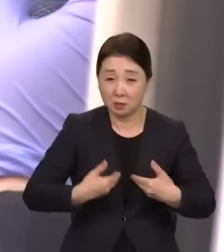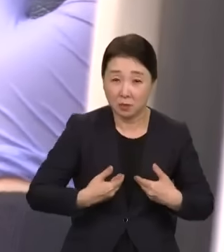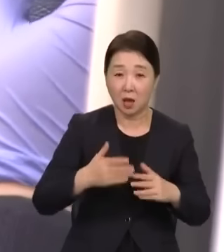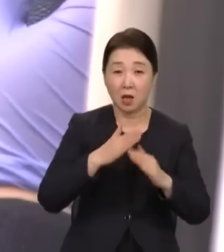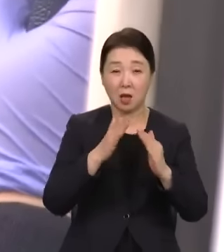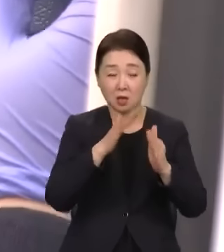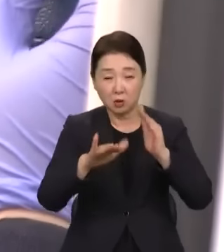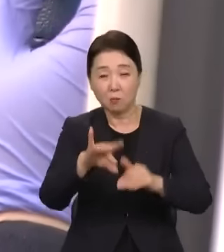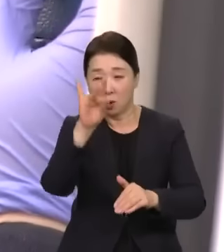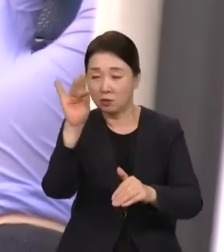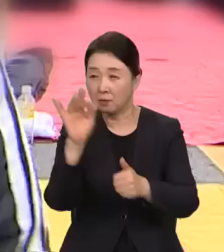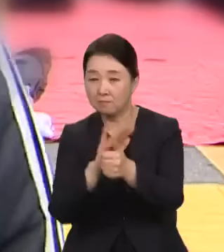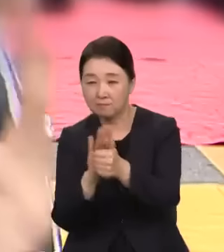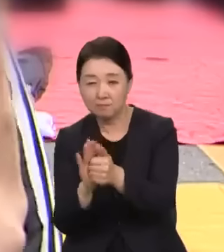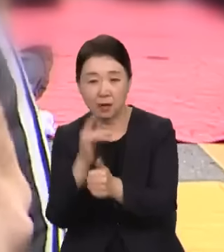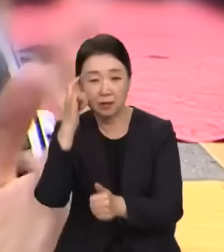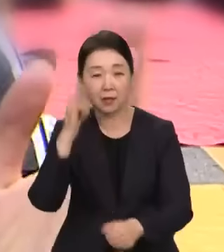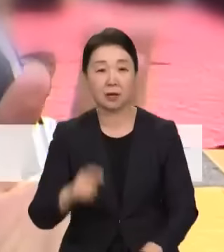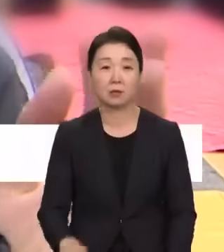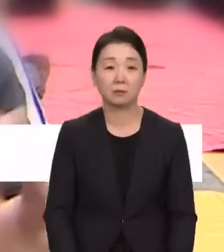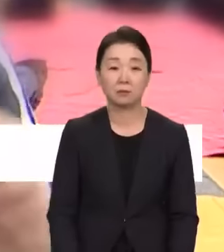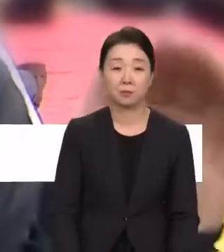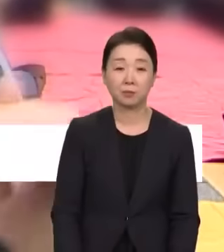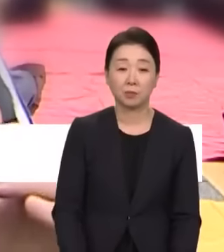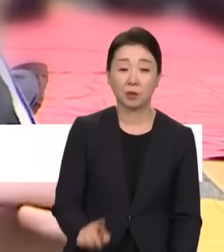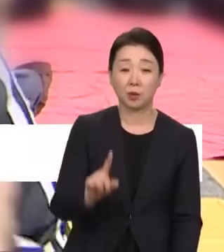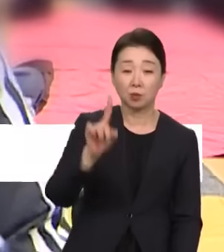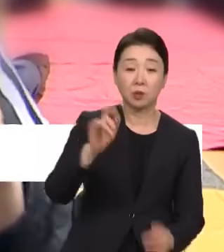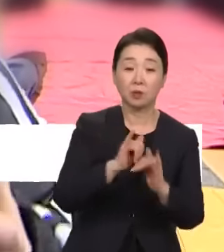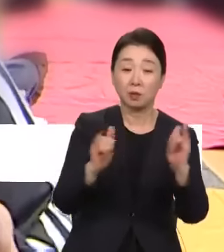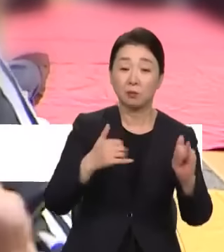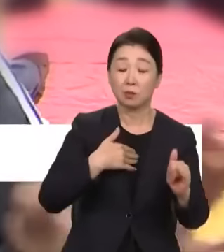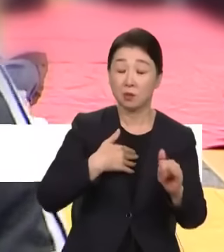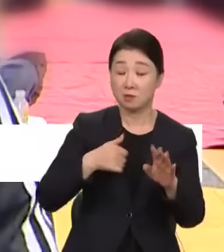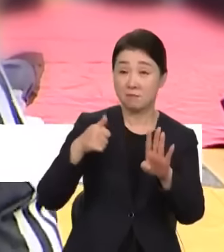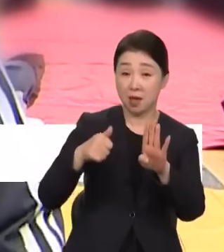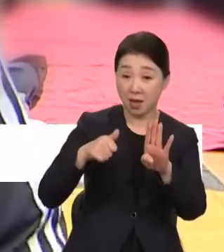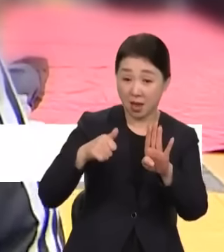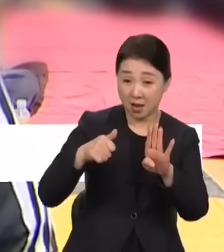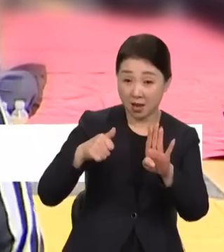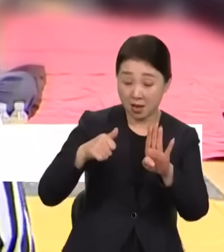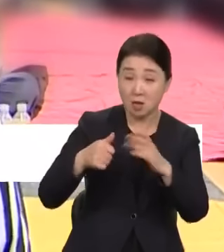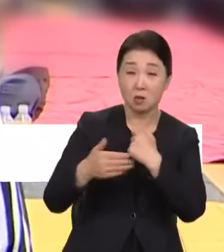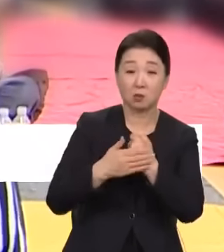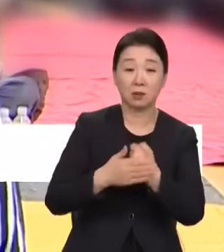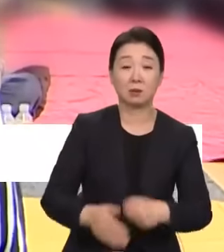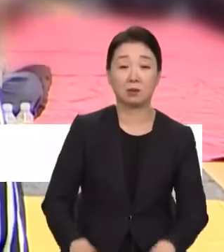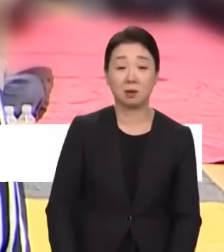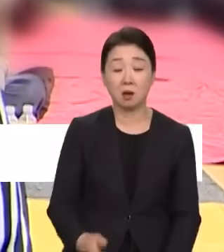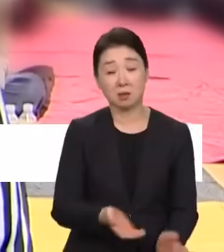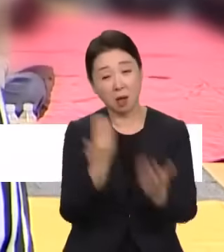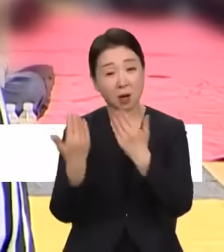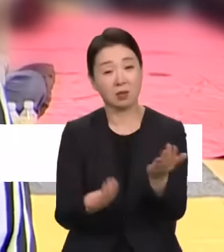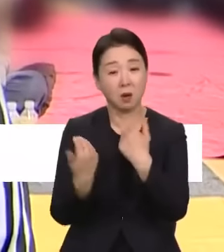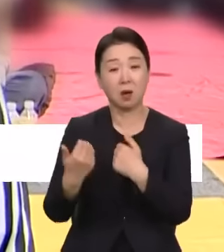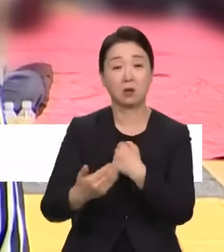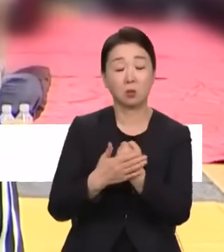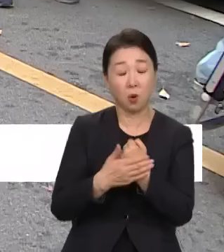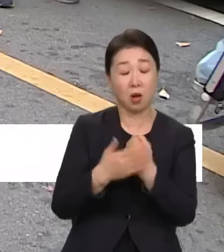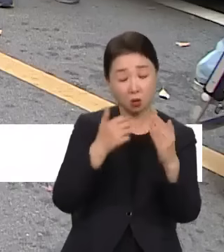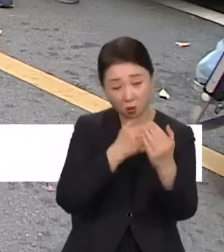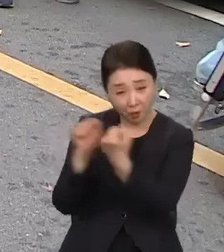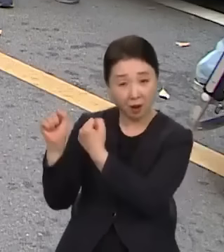먼저 챙겼습니다. 1층 분이 저희 그 집 벨을 눌러주셨어요. 나오라고 도와주셔서